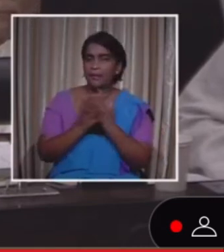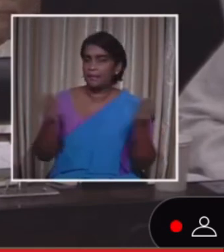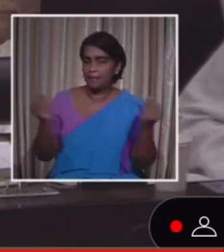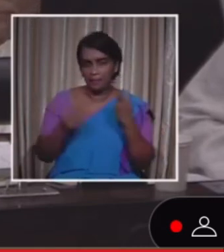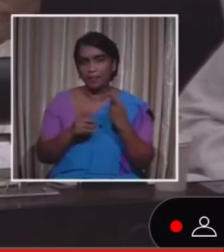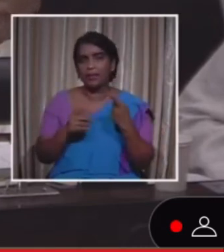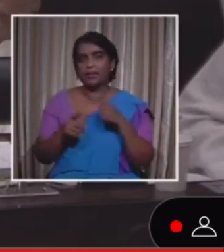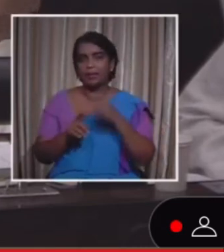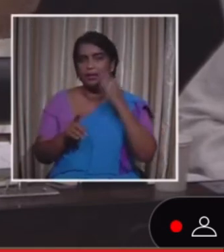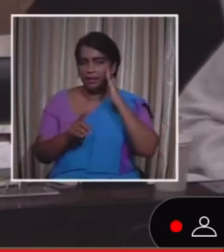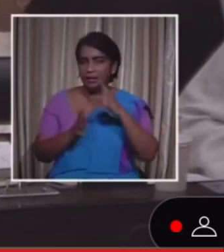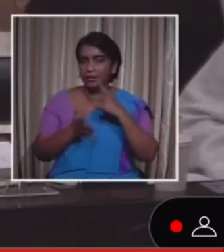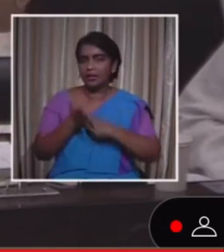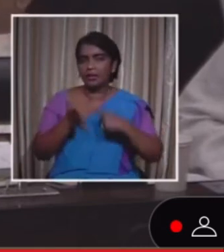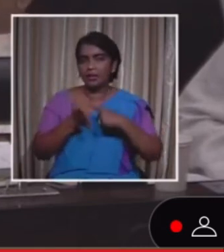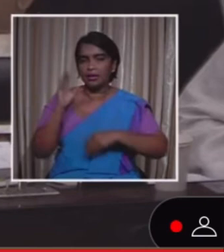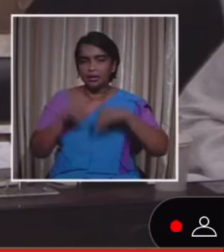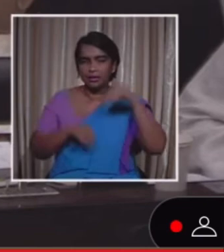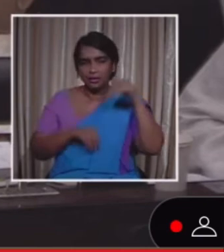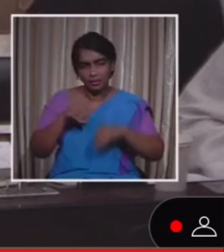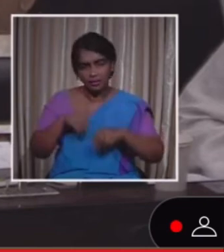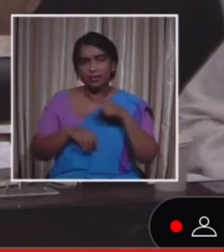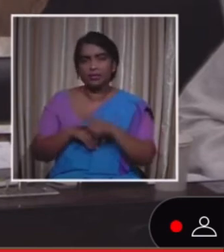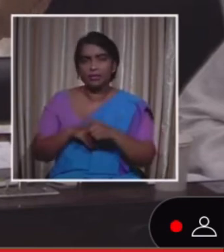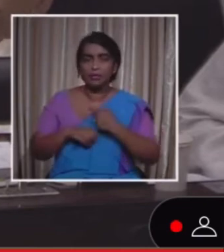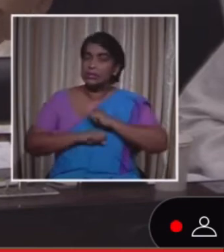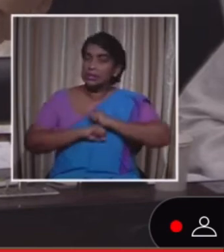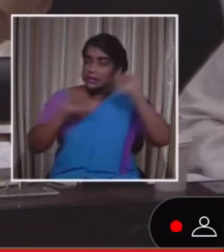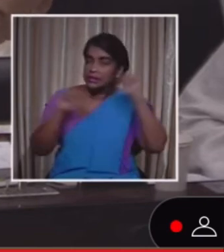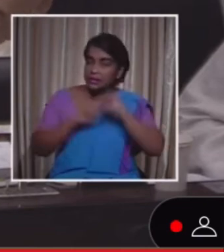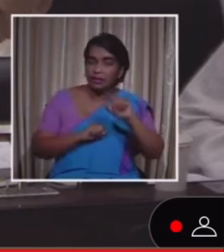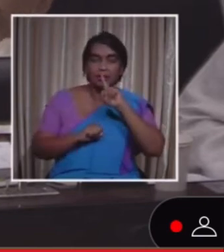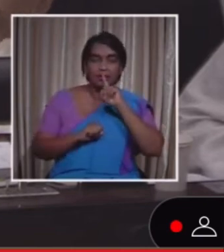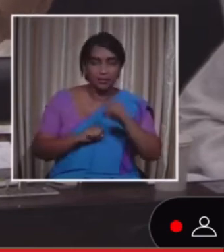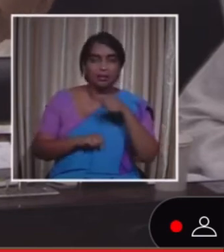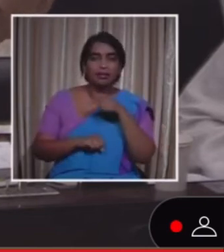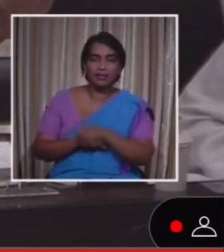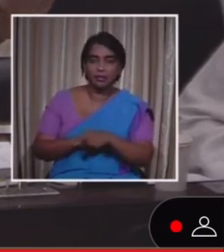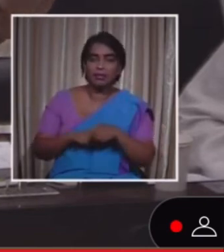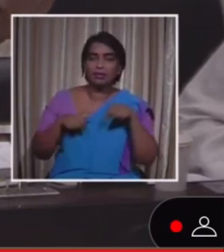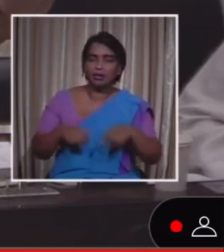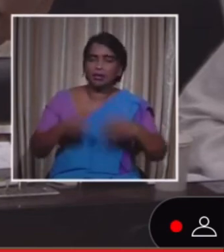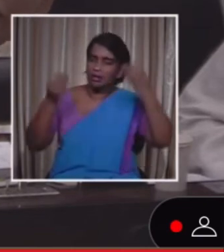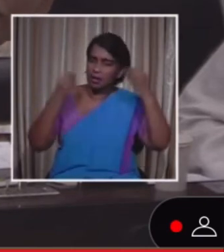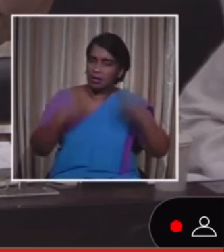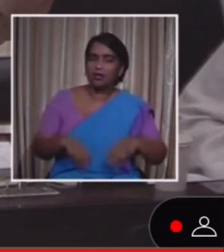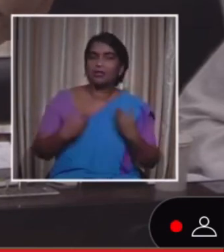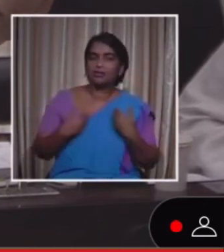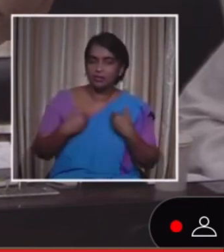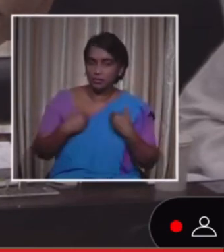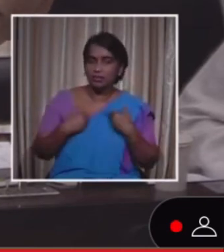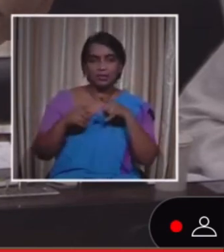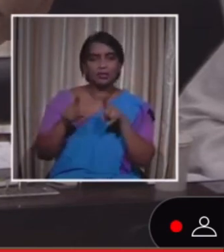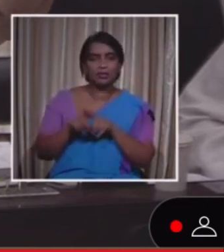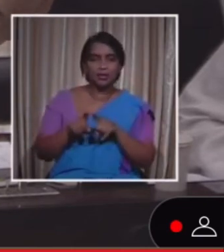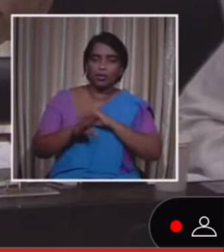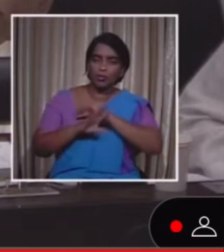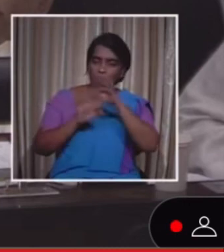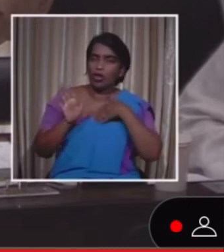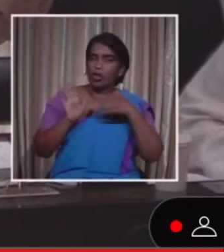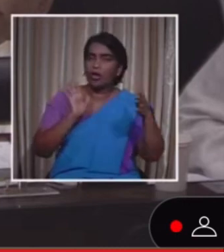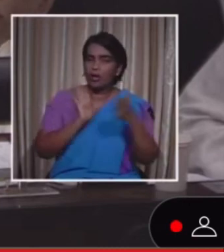මේ සම්ප්‍රදායික දේශපාලනයෙන් සටන් පාට කියන එකෙන් තමයි අපි මෙතෙන්ට වැටිලා තියෙන්නේ. ඒ නිසා අපි ඔක්කොම එකතු